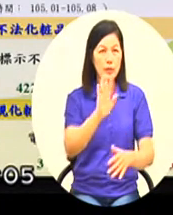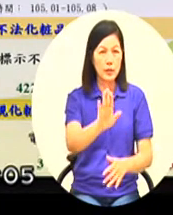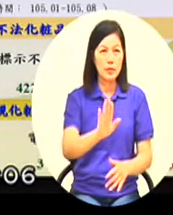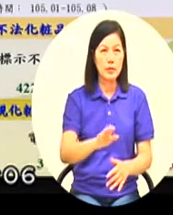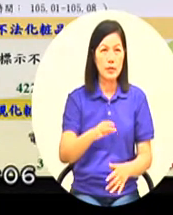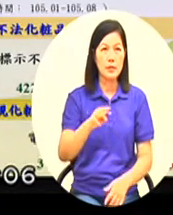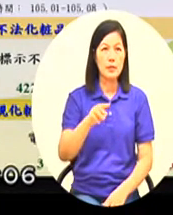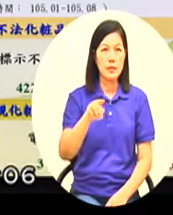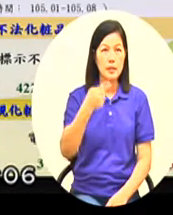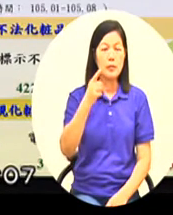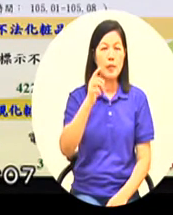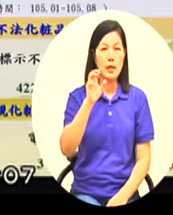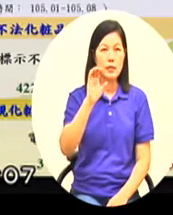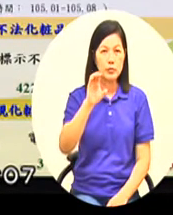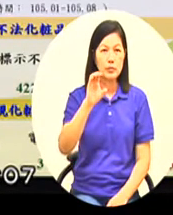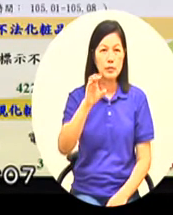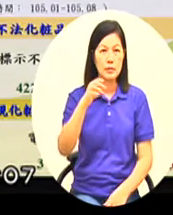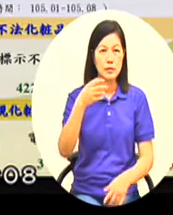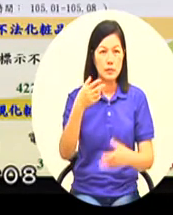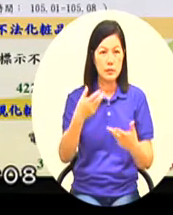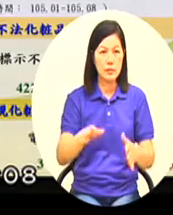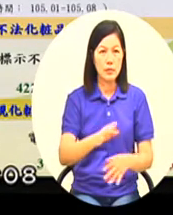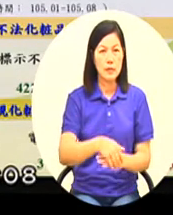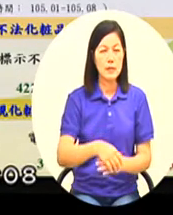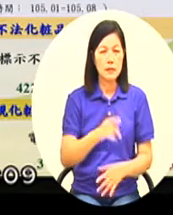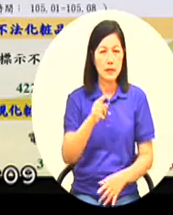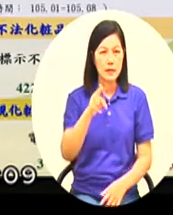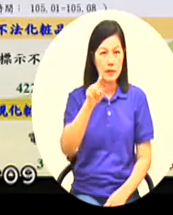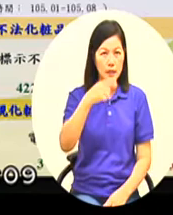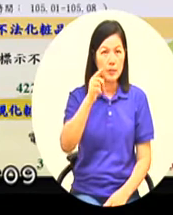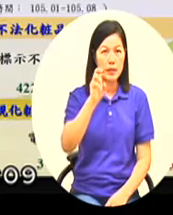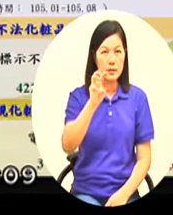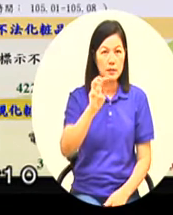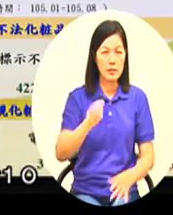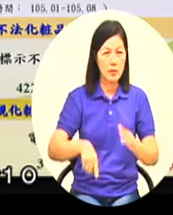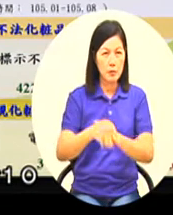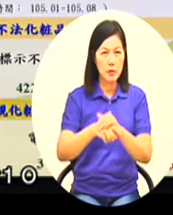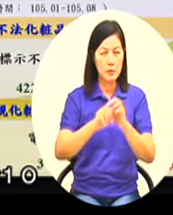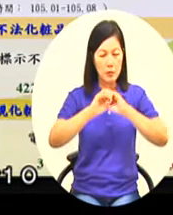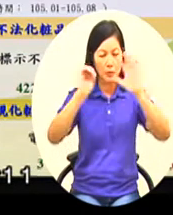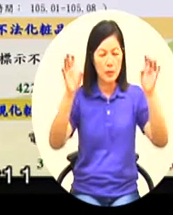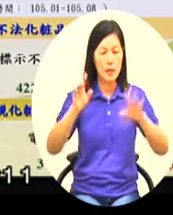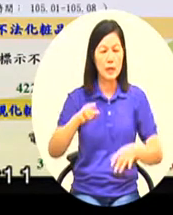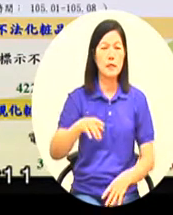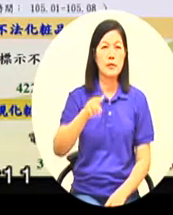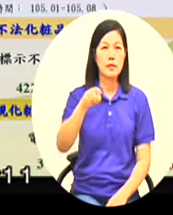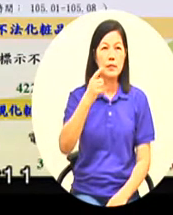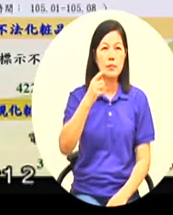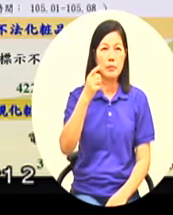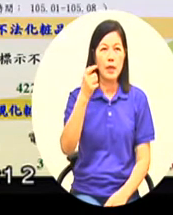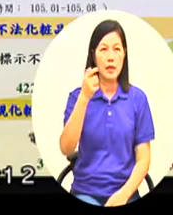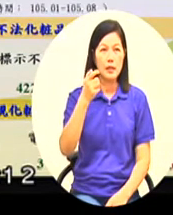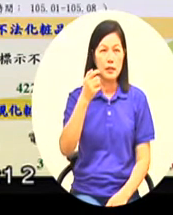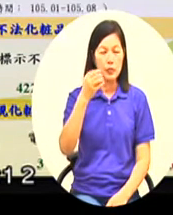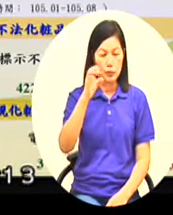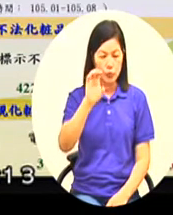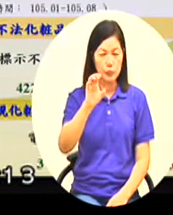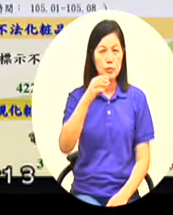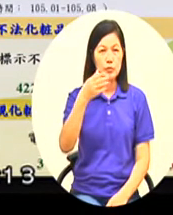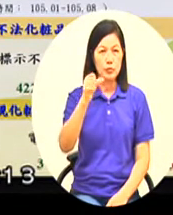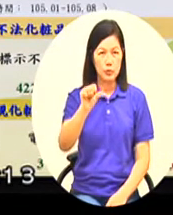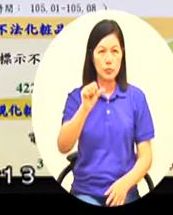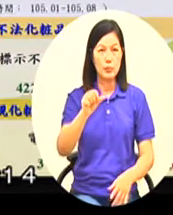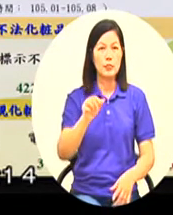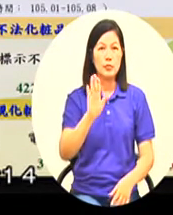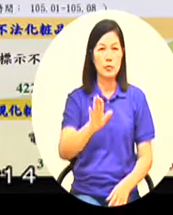那不法的化妆品部分是432件，那违规广告部分是755件。那另外我们还进行了有关于相关